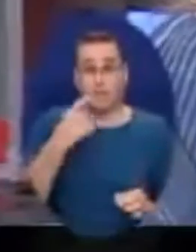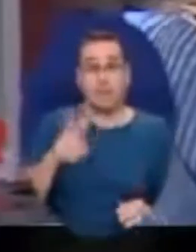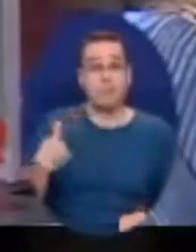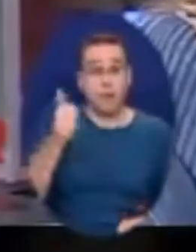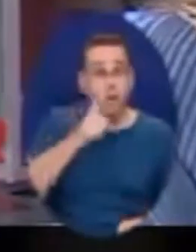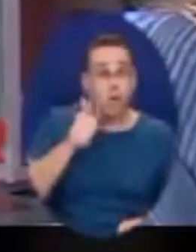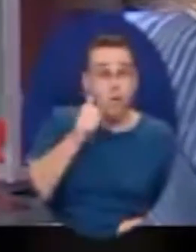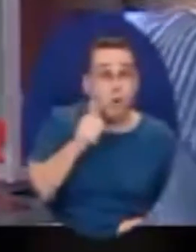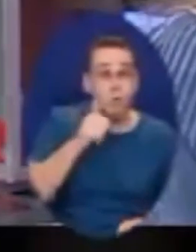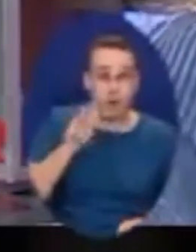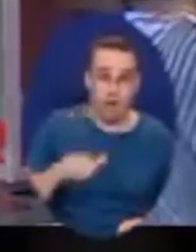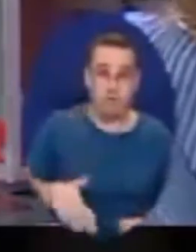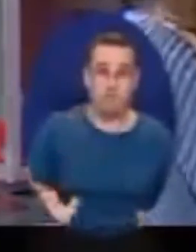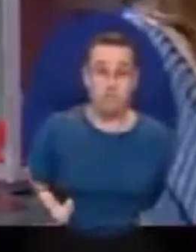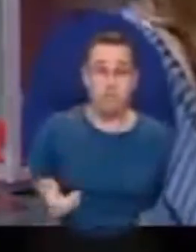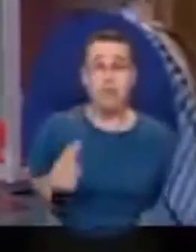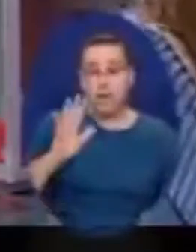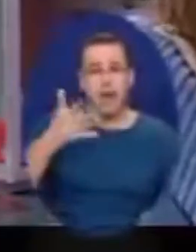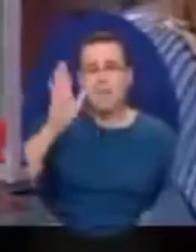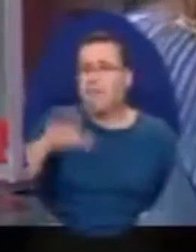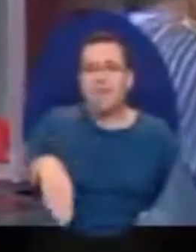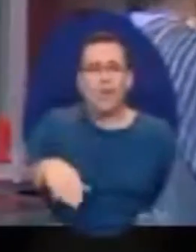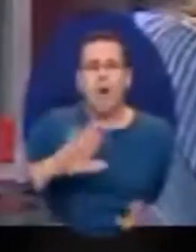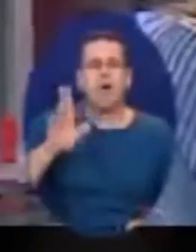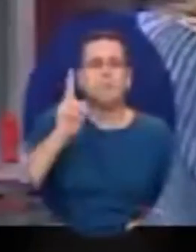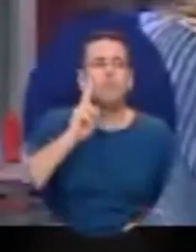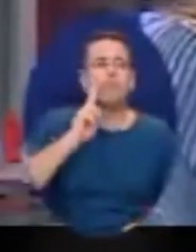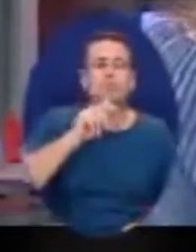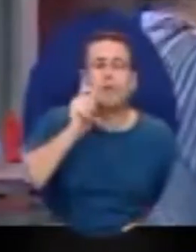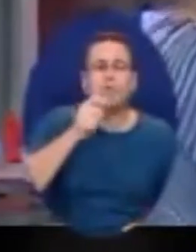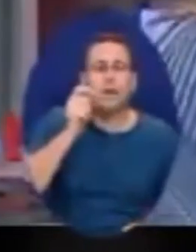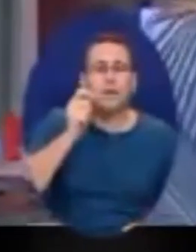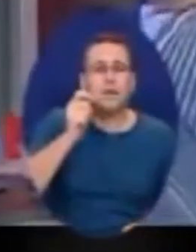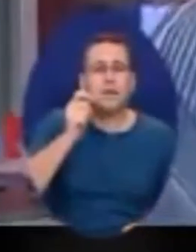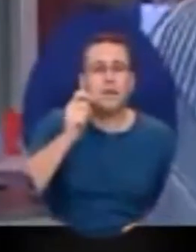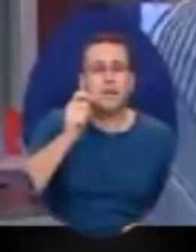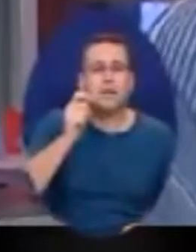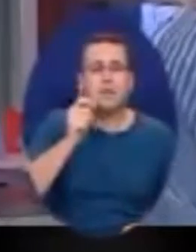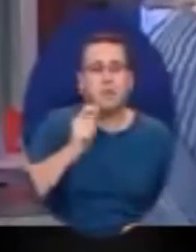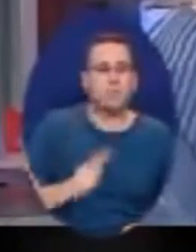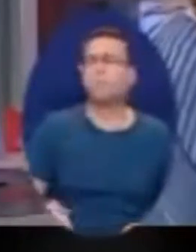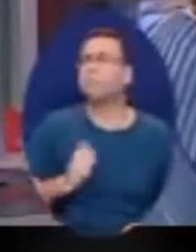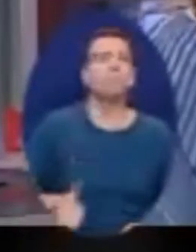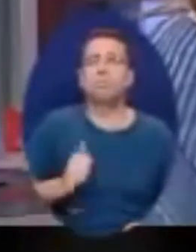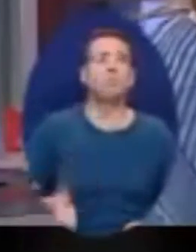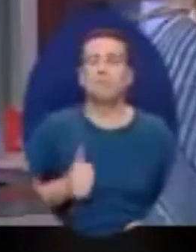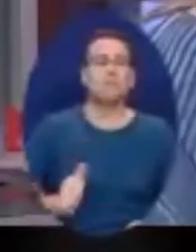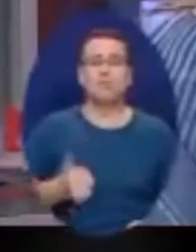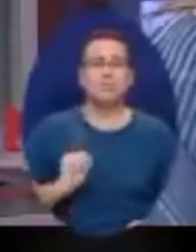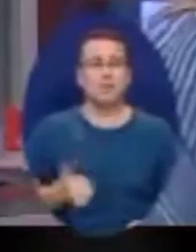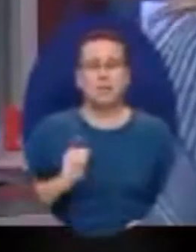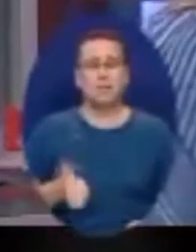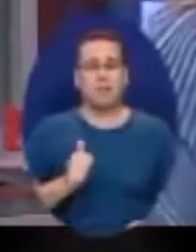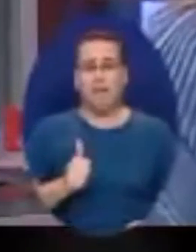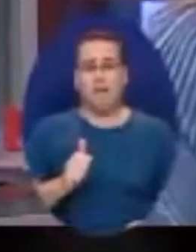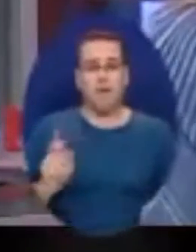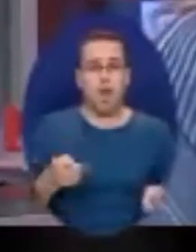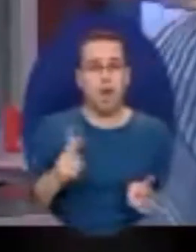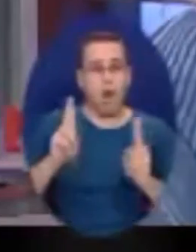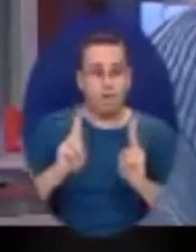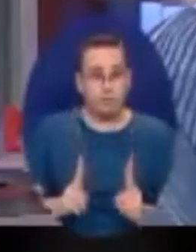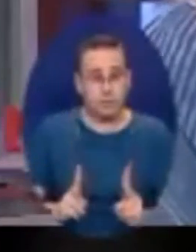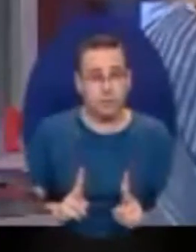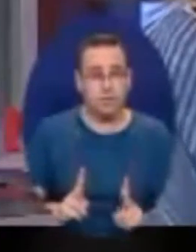יום. אם זה כל יום, גם אם זה בסופי שבוע בבינג'ים, בבולמוסים, היא מתחילה לשתות והיא לא מצליחה לעצור